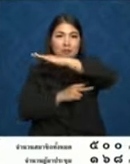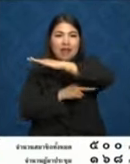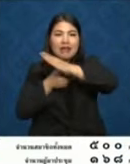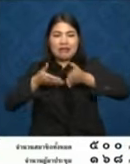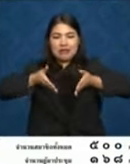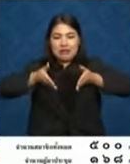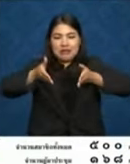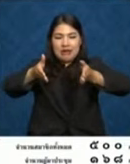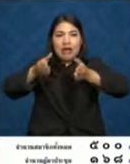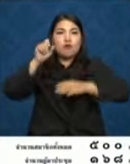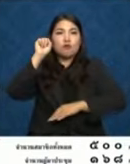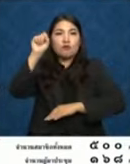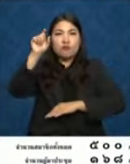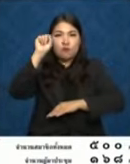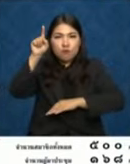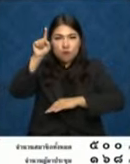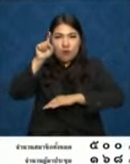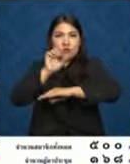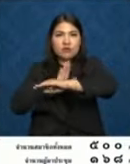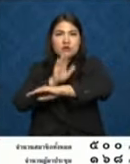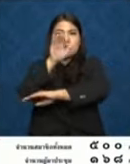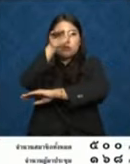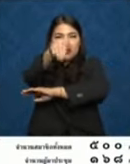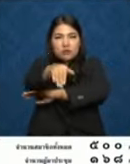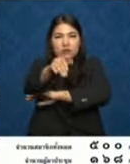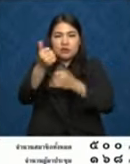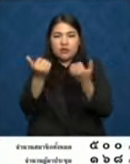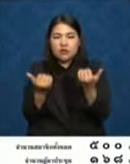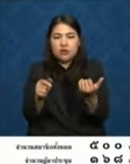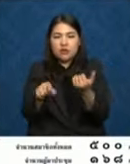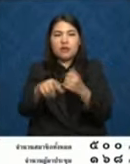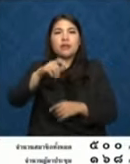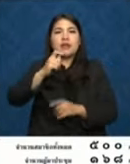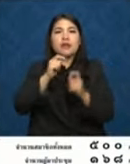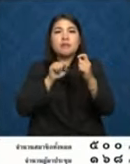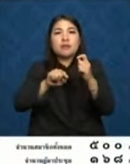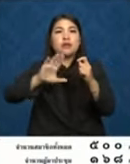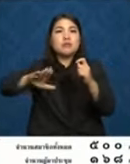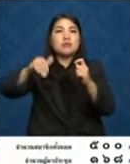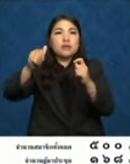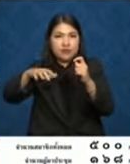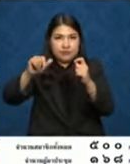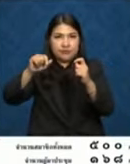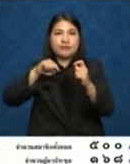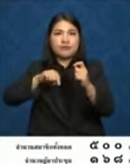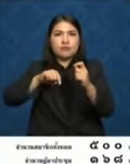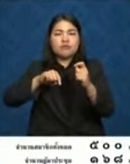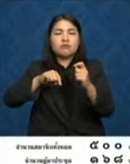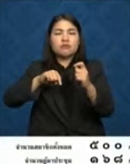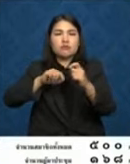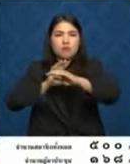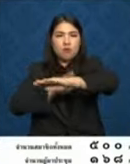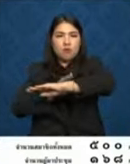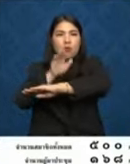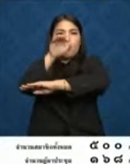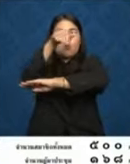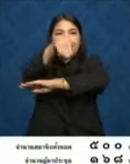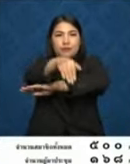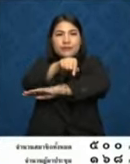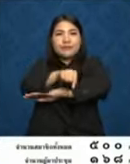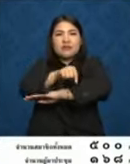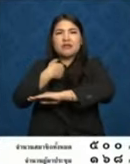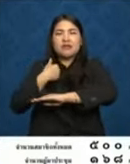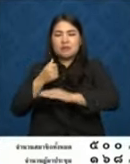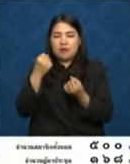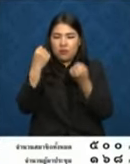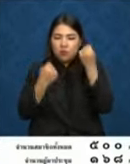M6 นะครับช่วงขามทะเลสอมุ่งหน้าสู่ตำบลสีมุมอำเภอเมืองจังหวัดนครราชสีมานะครับตรงนี้นะครับมีรถที่ข้ามสะพานแ